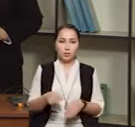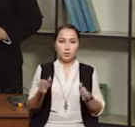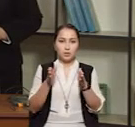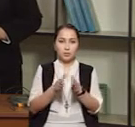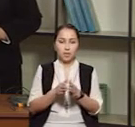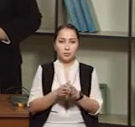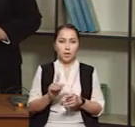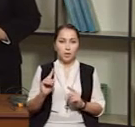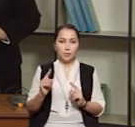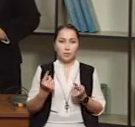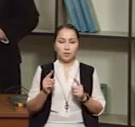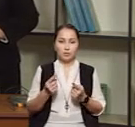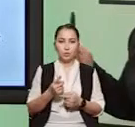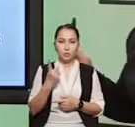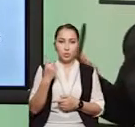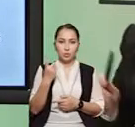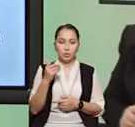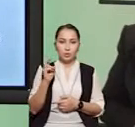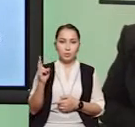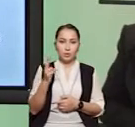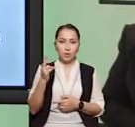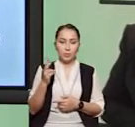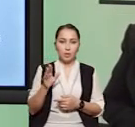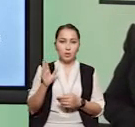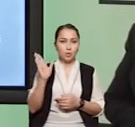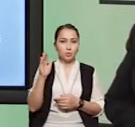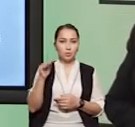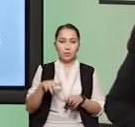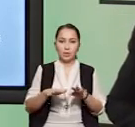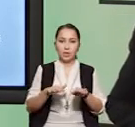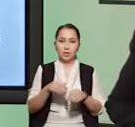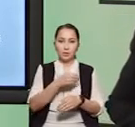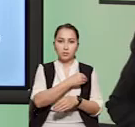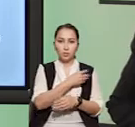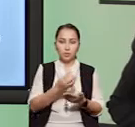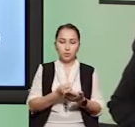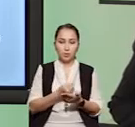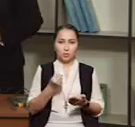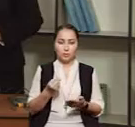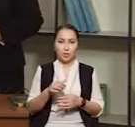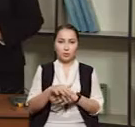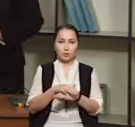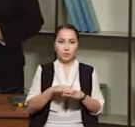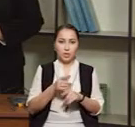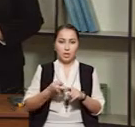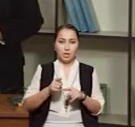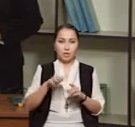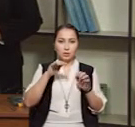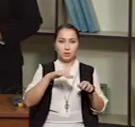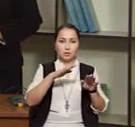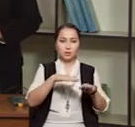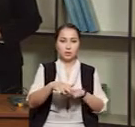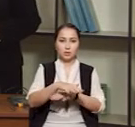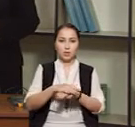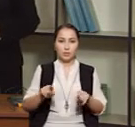kamayadi. Ana shuning uchun 100 gradus Selsiy deb suvni qaynash temperaturasi olingan joyda bu